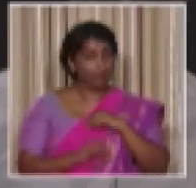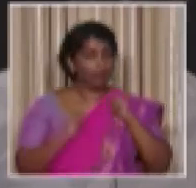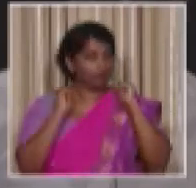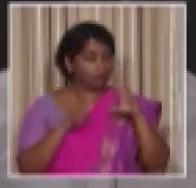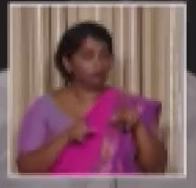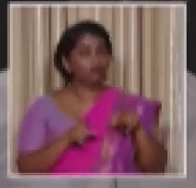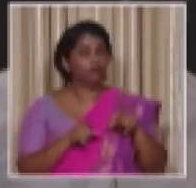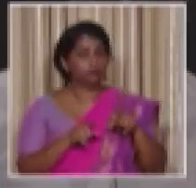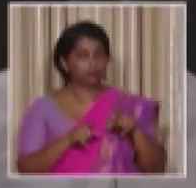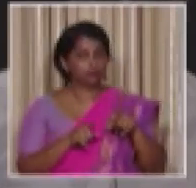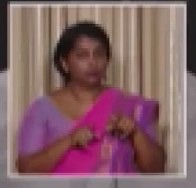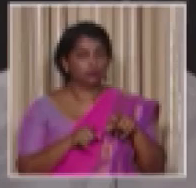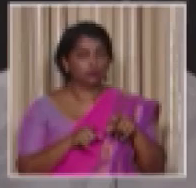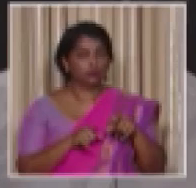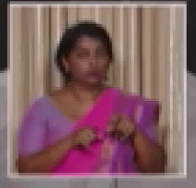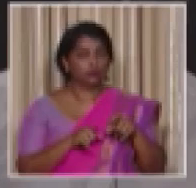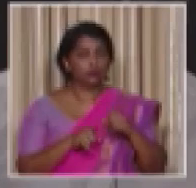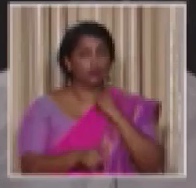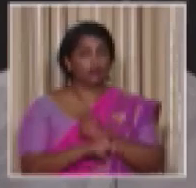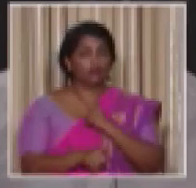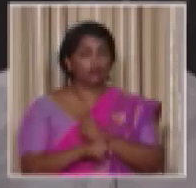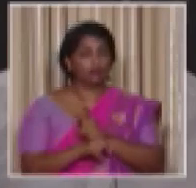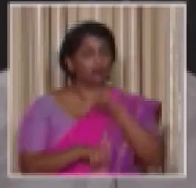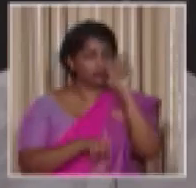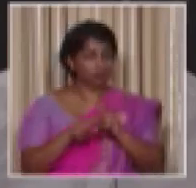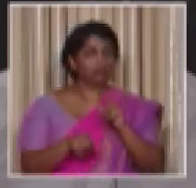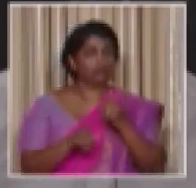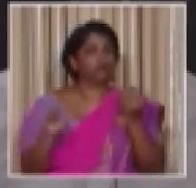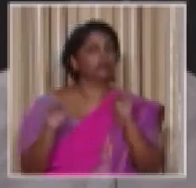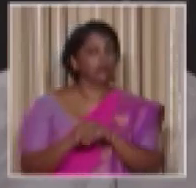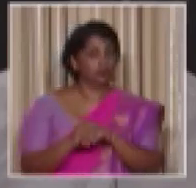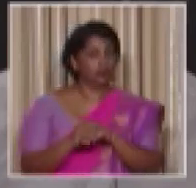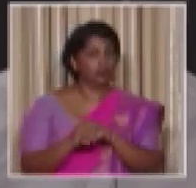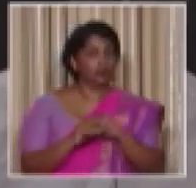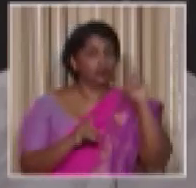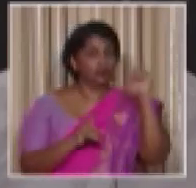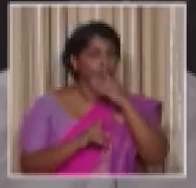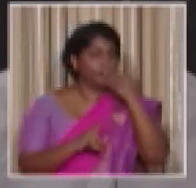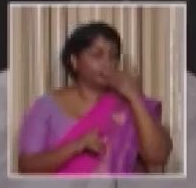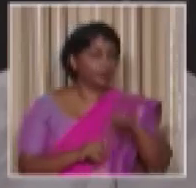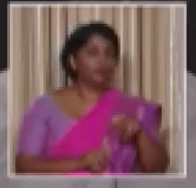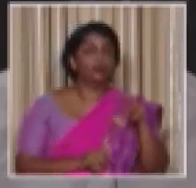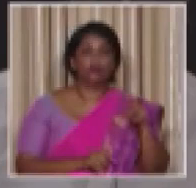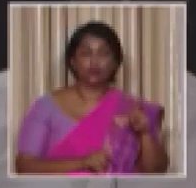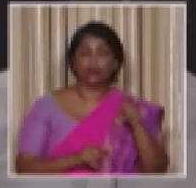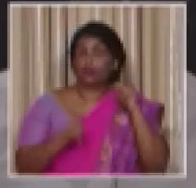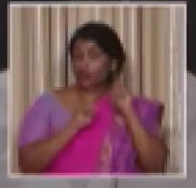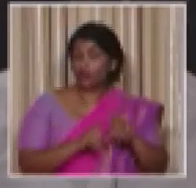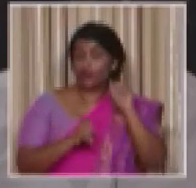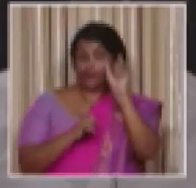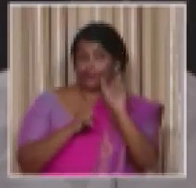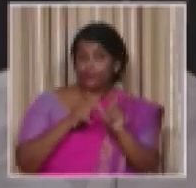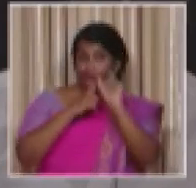අනුව සහකාර කථිකාචාර්යවරු හැටියට බඳවගන්නේ පළවෙනි සූසුකම තමයි අදාළ විෂයට